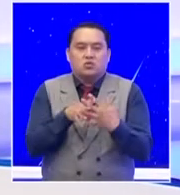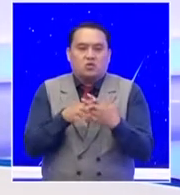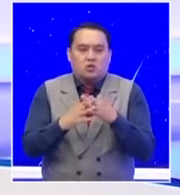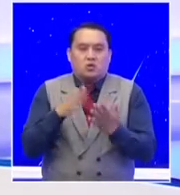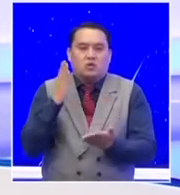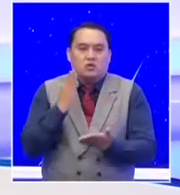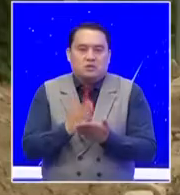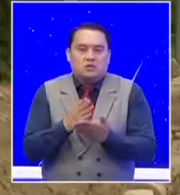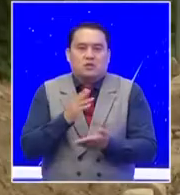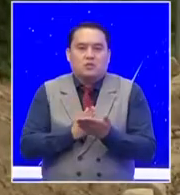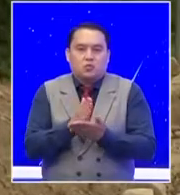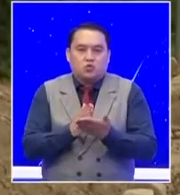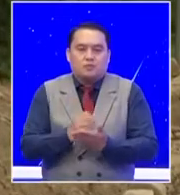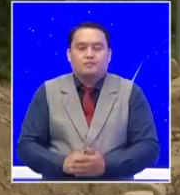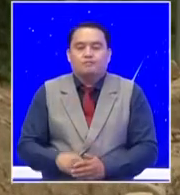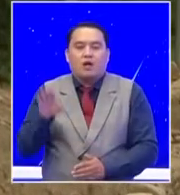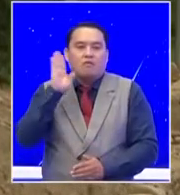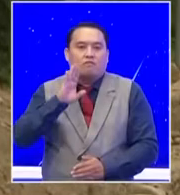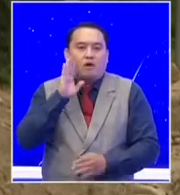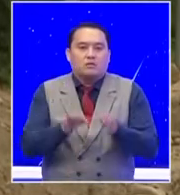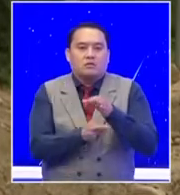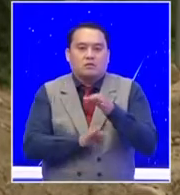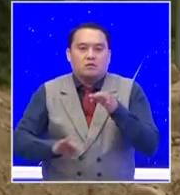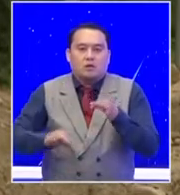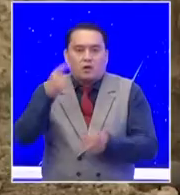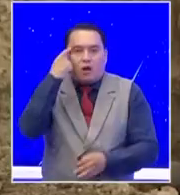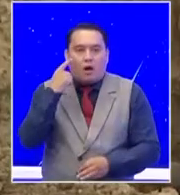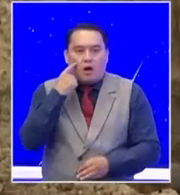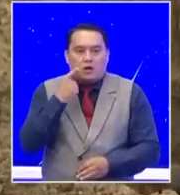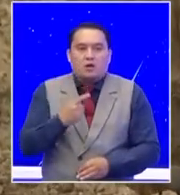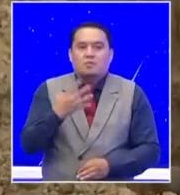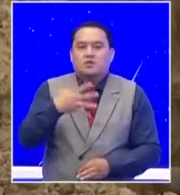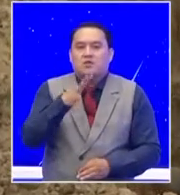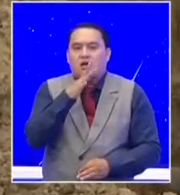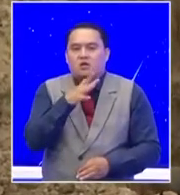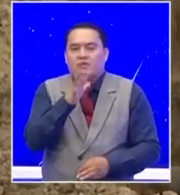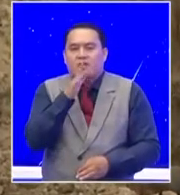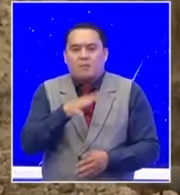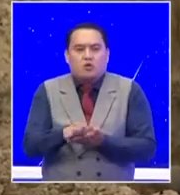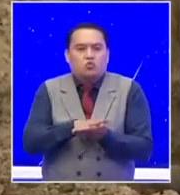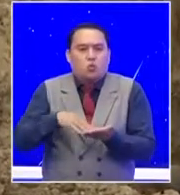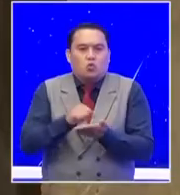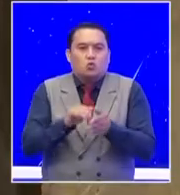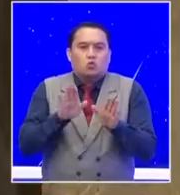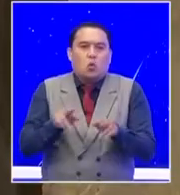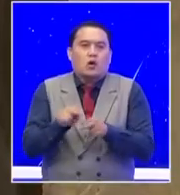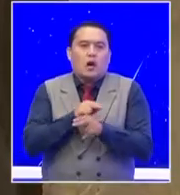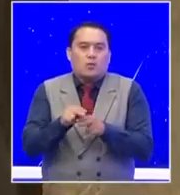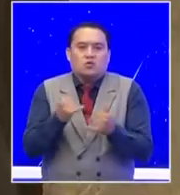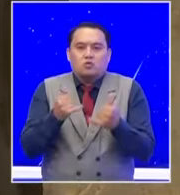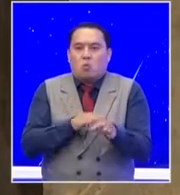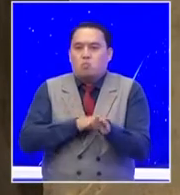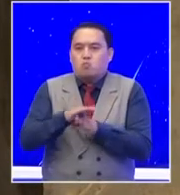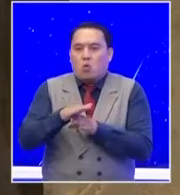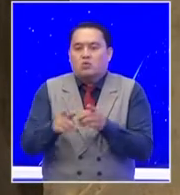района. Водопроводной сети поселка Балпыкби более полувека. За этот срок она подвергалась только текущему ремонту и на сегодня